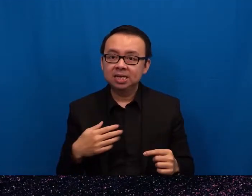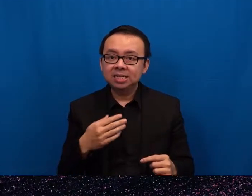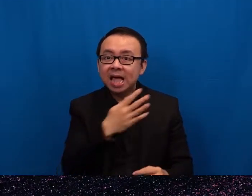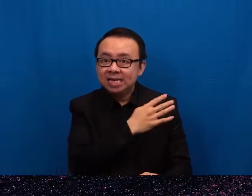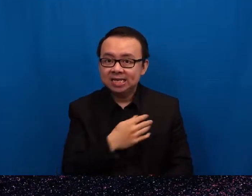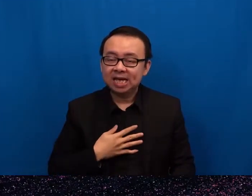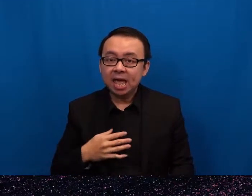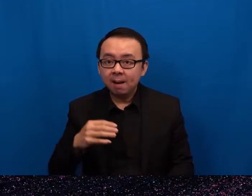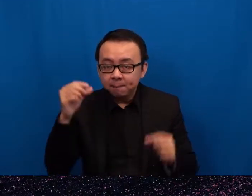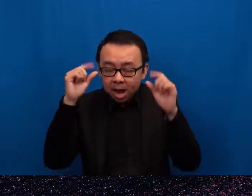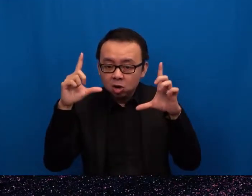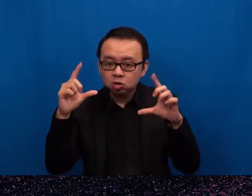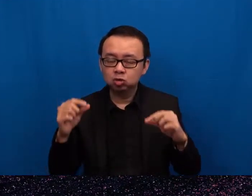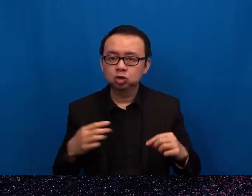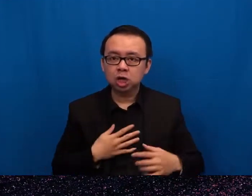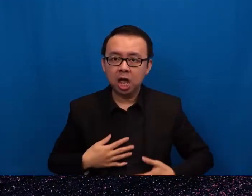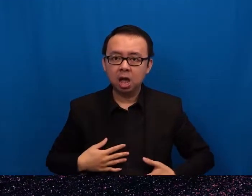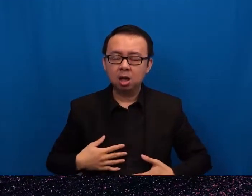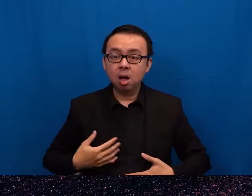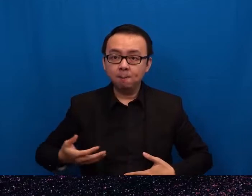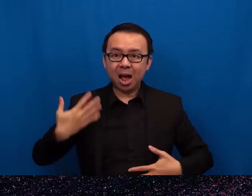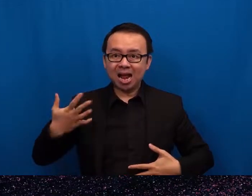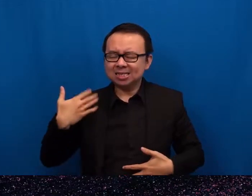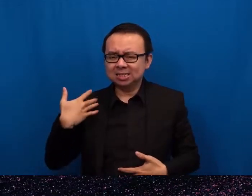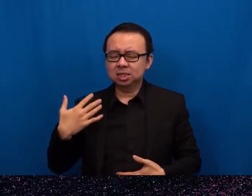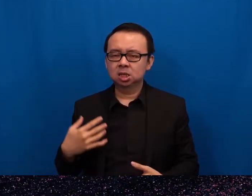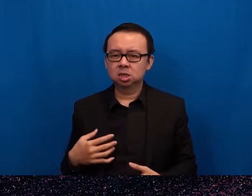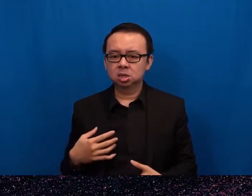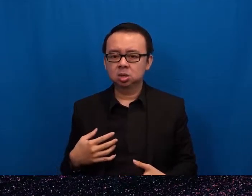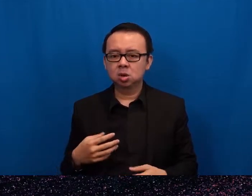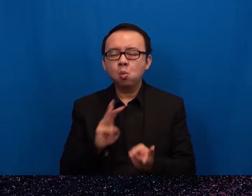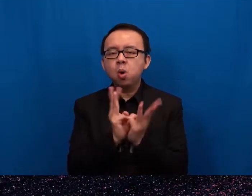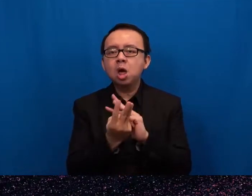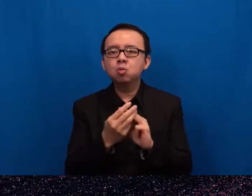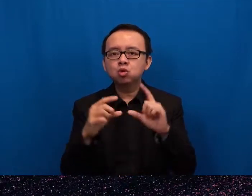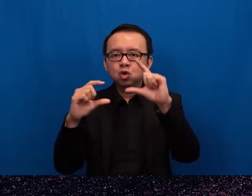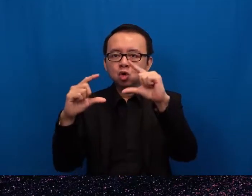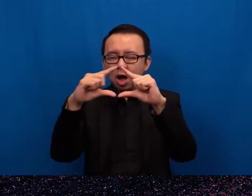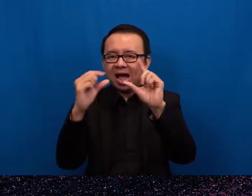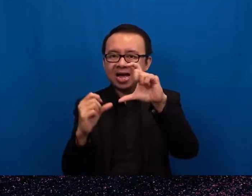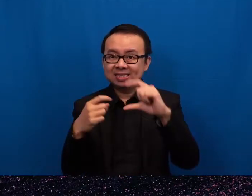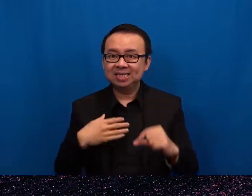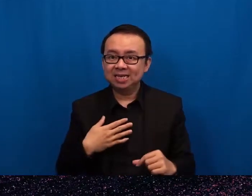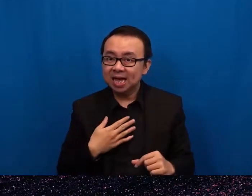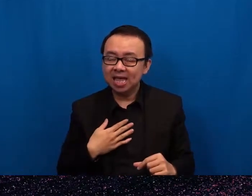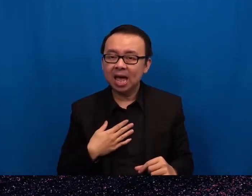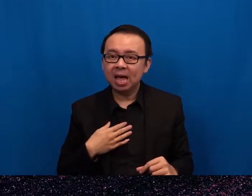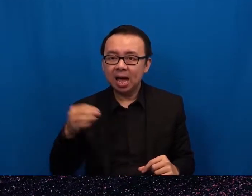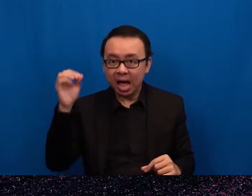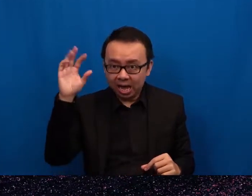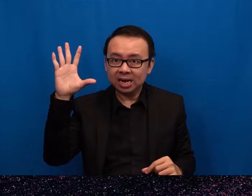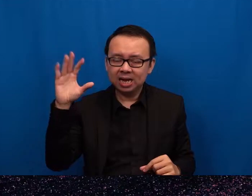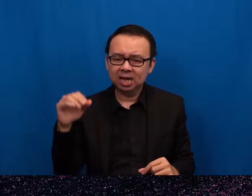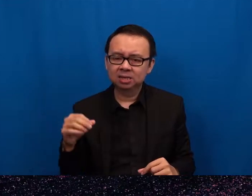panas saudara. Padahal AC saya kenceng juga. Hati saya berdebar-debar, berkobar-kobar dengan api Roh Kudus. Sebab